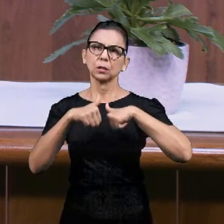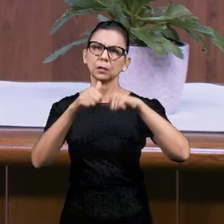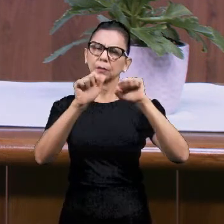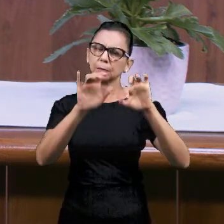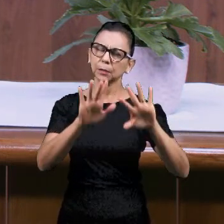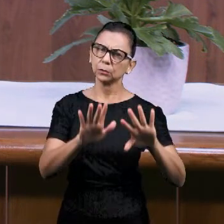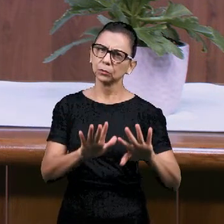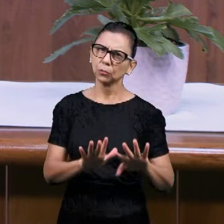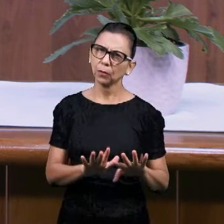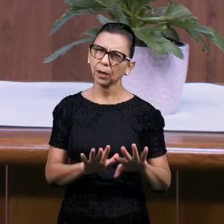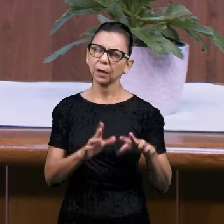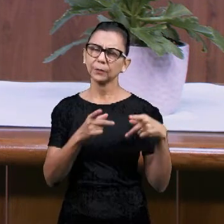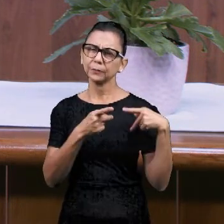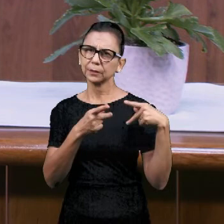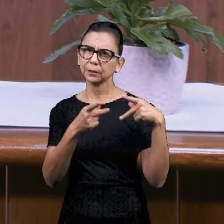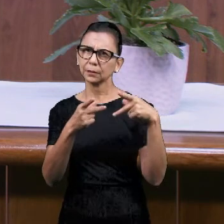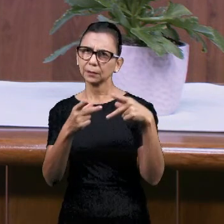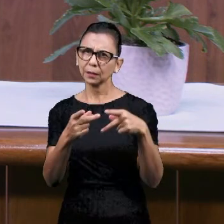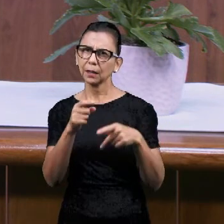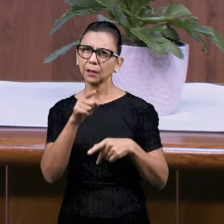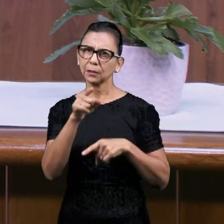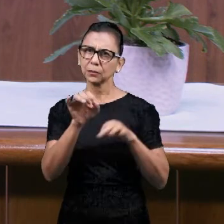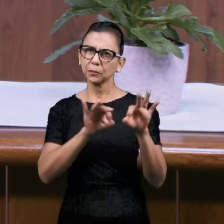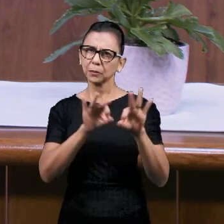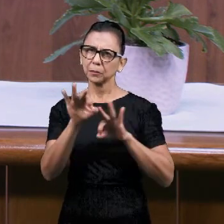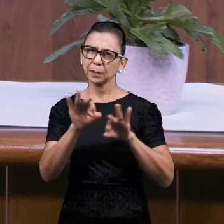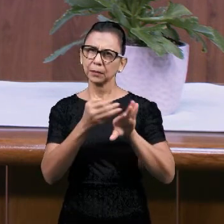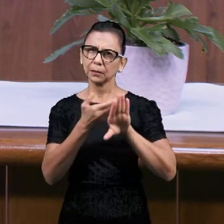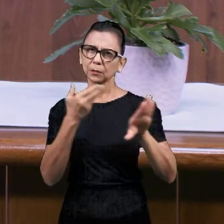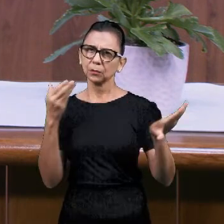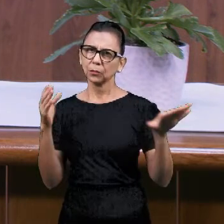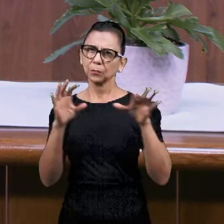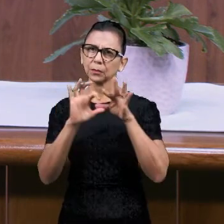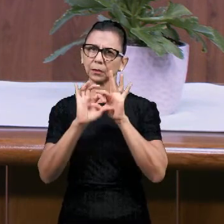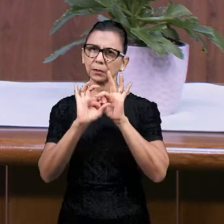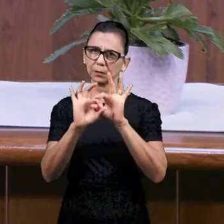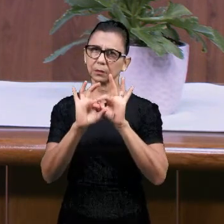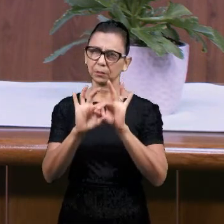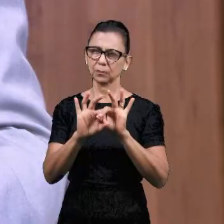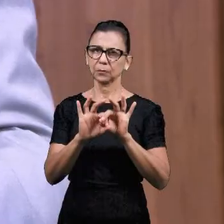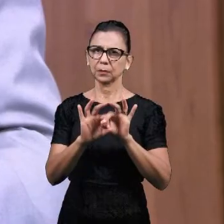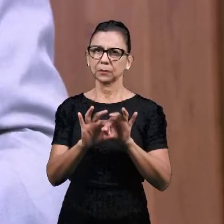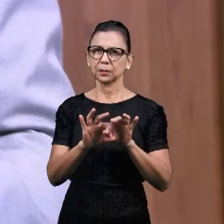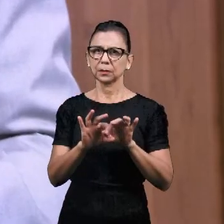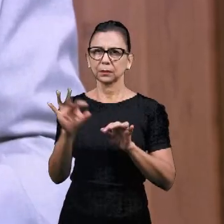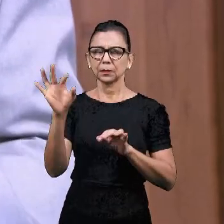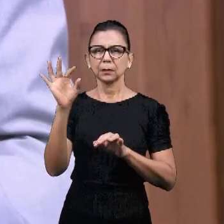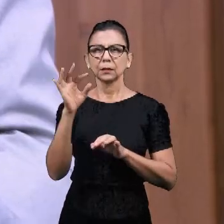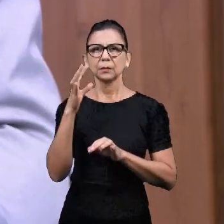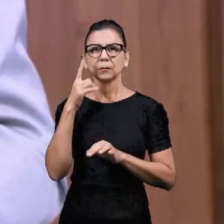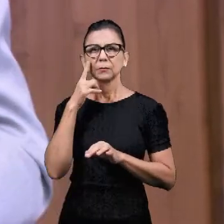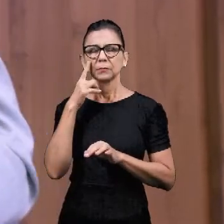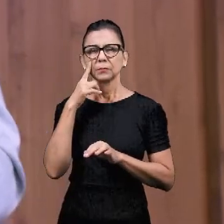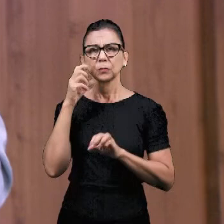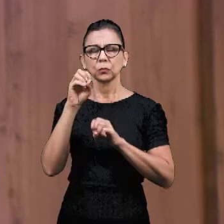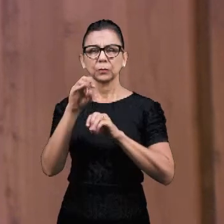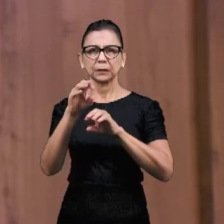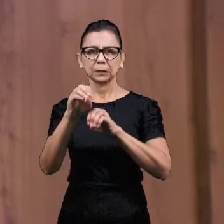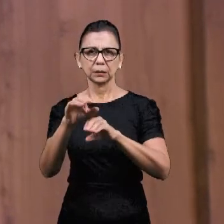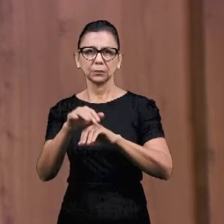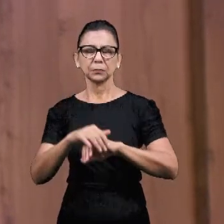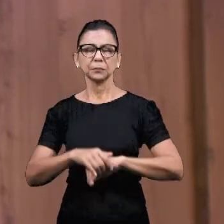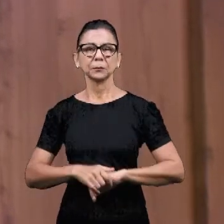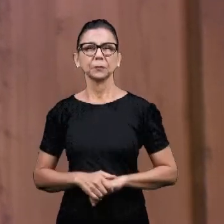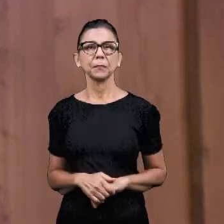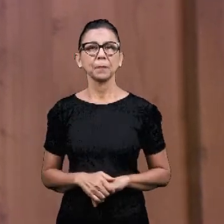nous préparer d'ailleurs pour le message, pour l'enseignement qui viendra ensuite. Et dans la séquence de la louange,